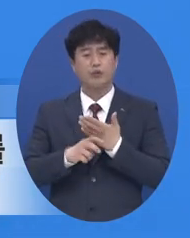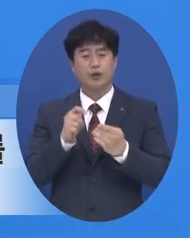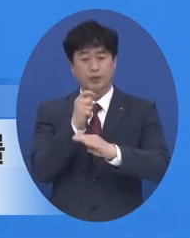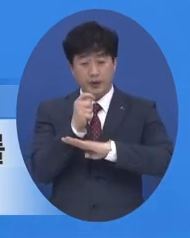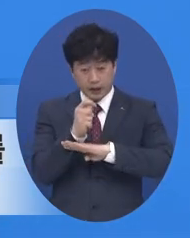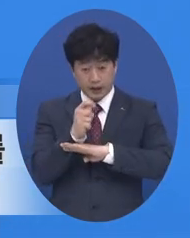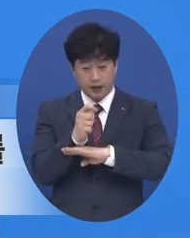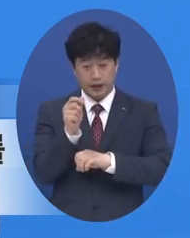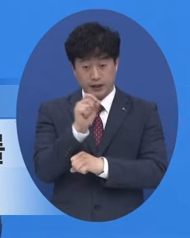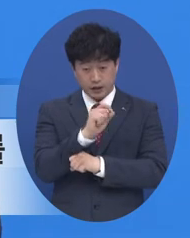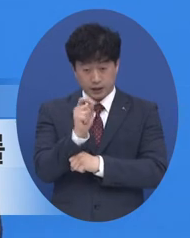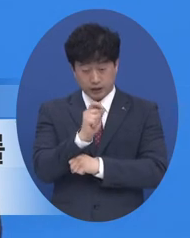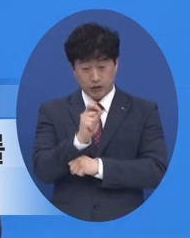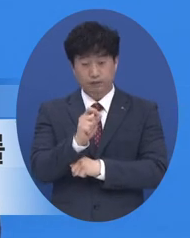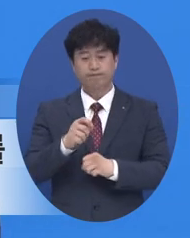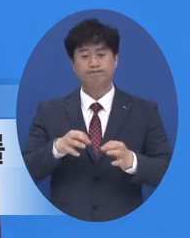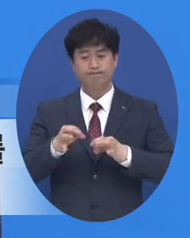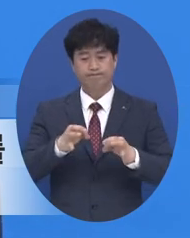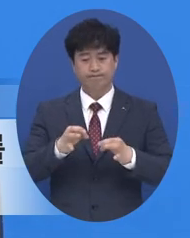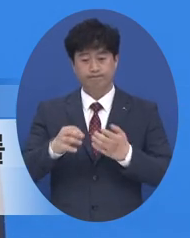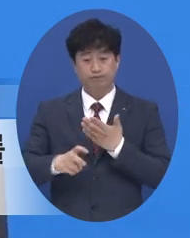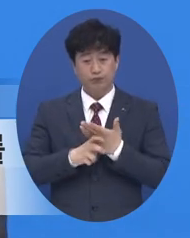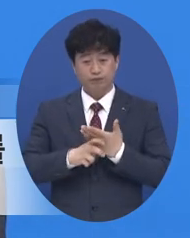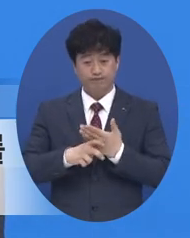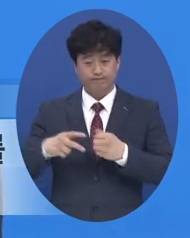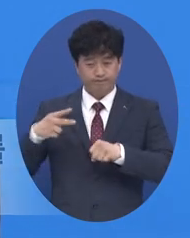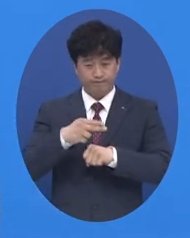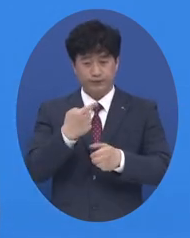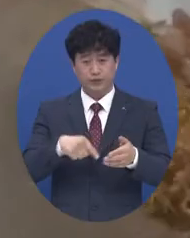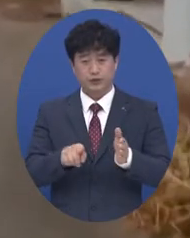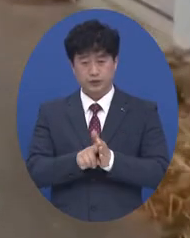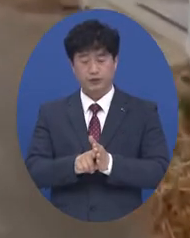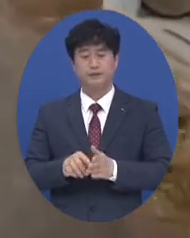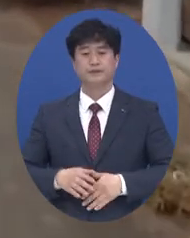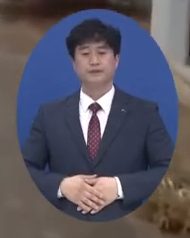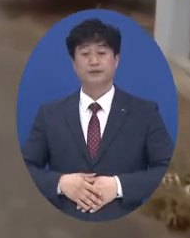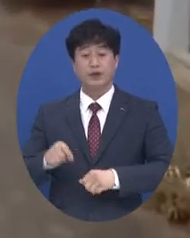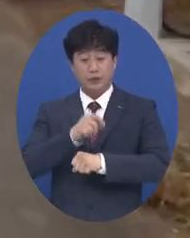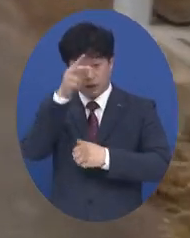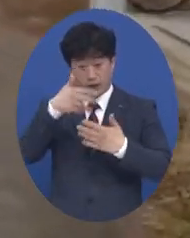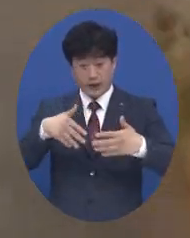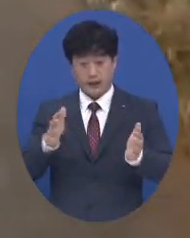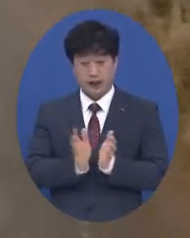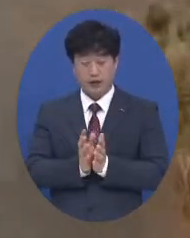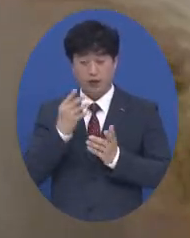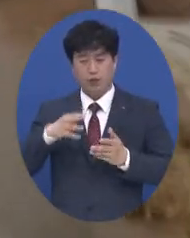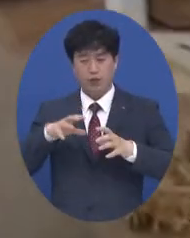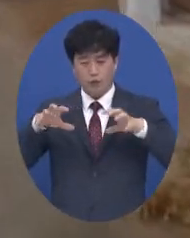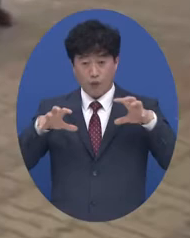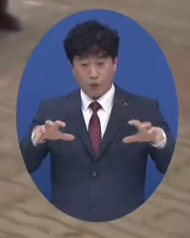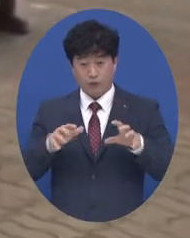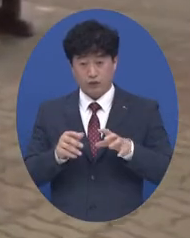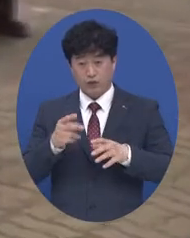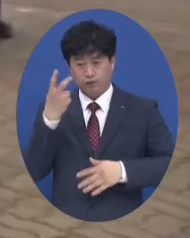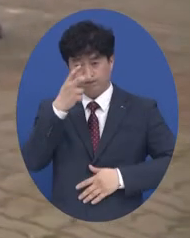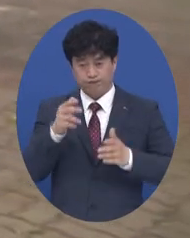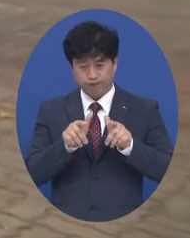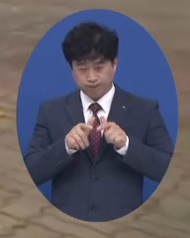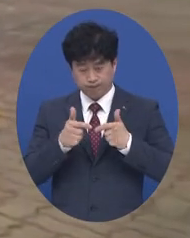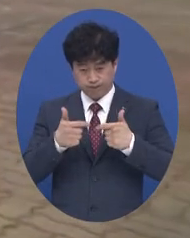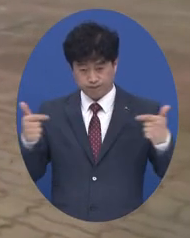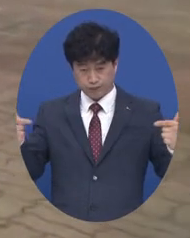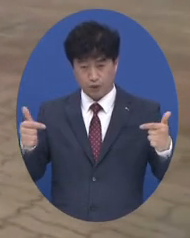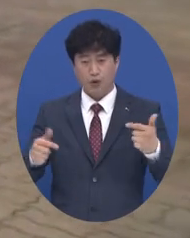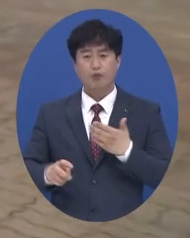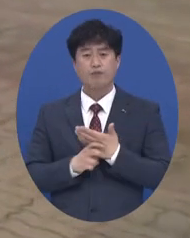주민의안전을위협 하고공정한교통을저해하는이러한택시서비스와같은불법활동을차단하기위해노력할것입니다. 특별사법경찰은이번 수사를도